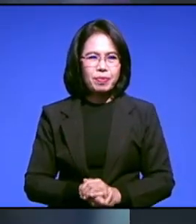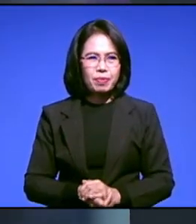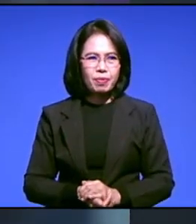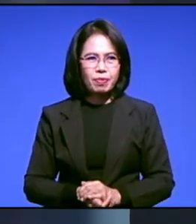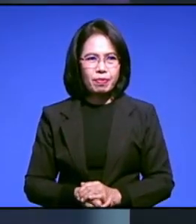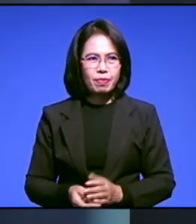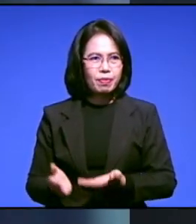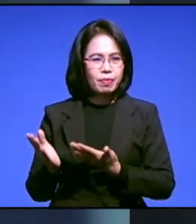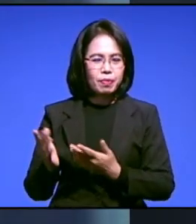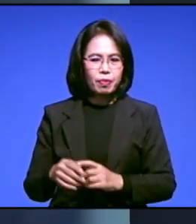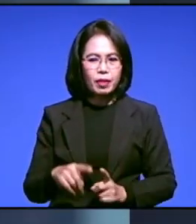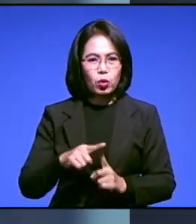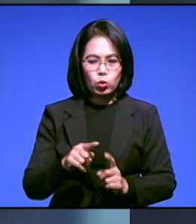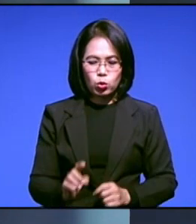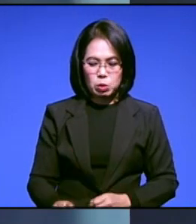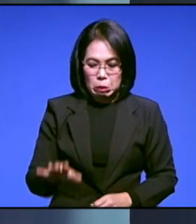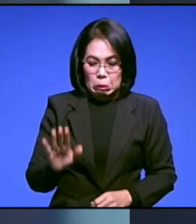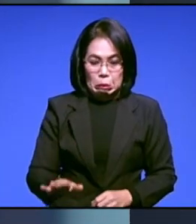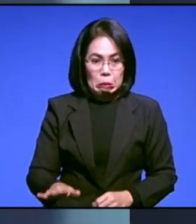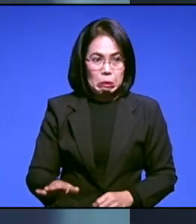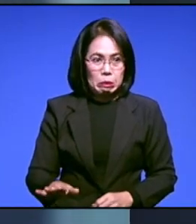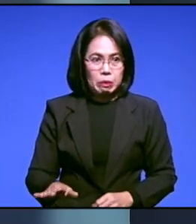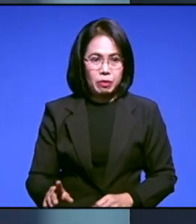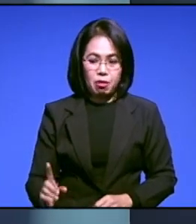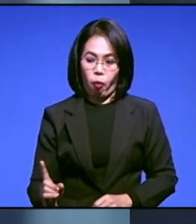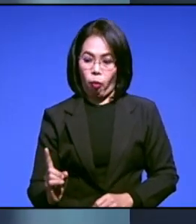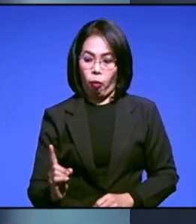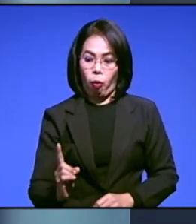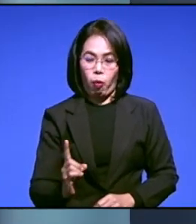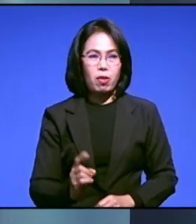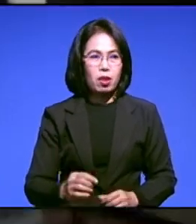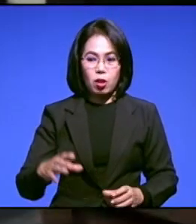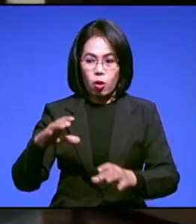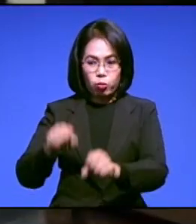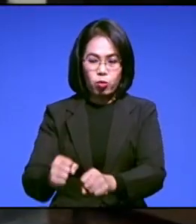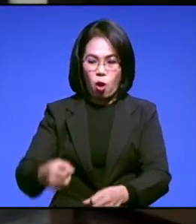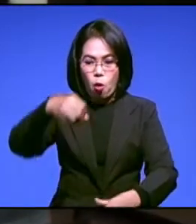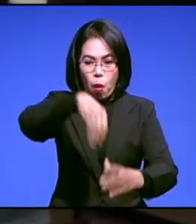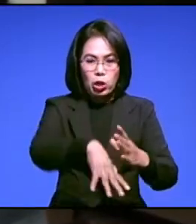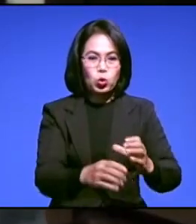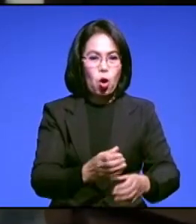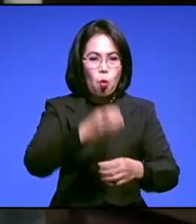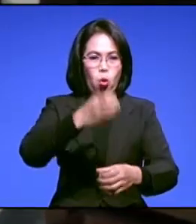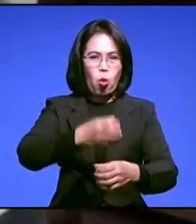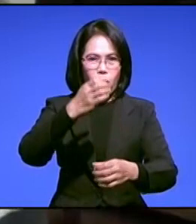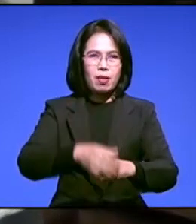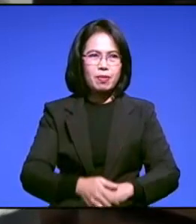sebagai tuyul ini pun tampak hanya terdiam. Ya, kita yang pasti nggak jelas,